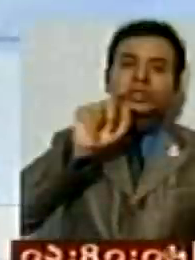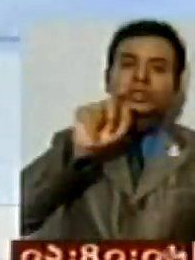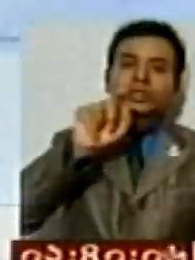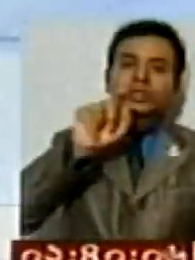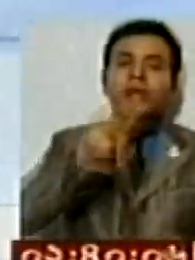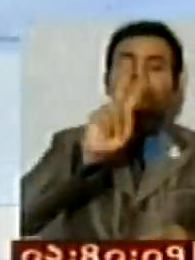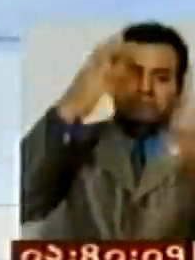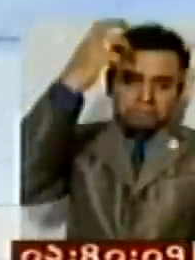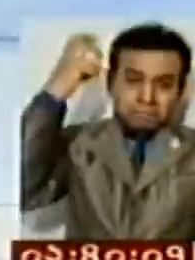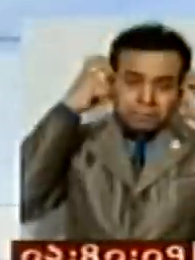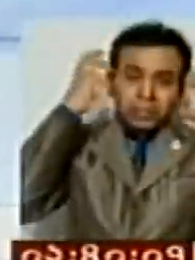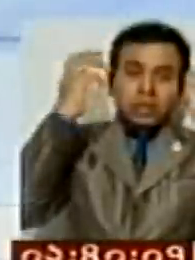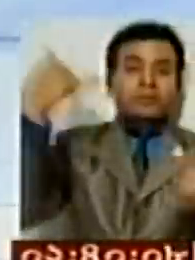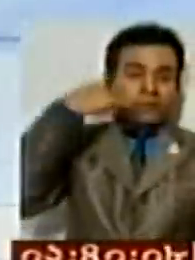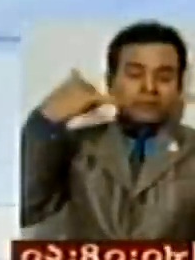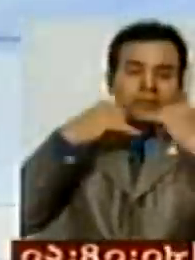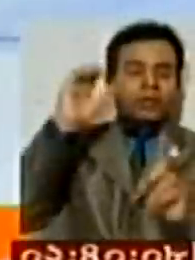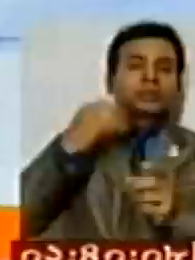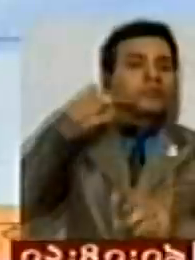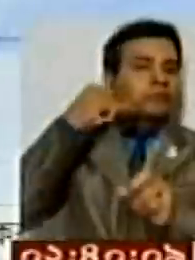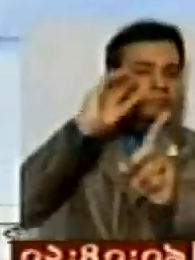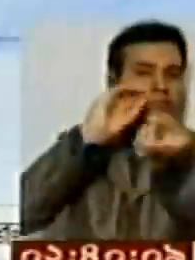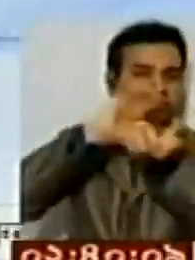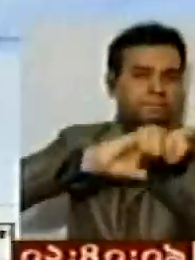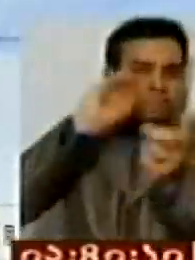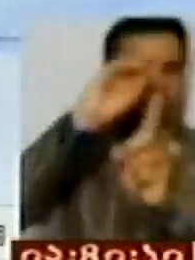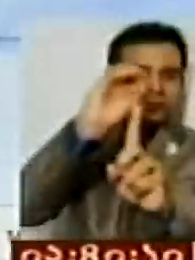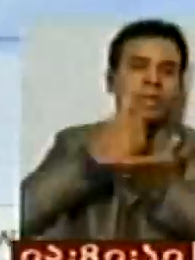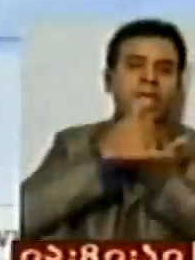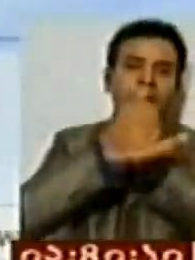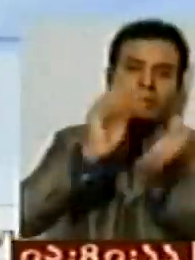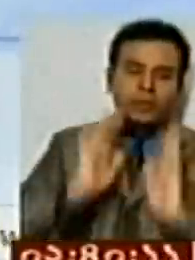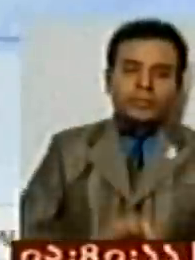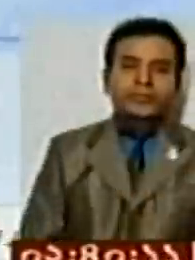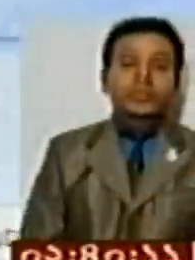মোবাইল ফোন এবং ওয়েবসাইটের মাধ্যমে স্বাস্থ্য পরামর্শ দেওয়া হয়েছে গত 24 ঘন্টায়